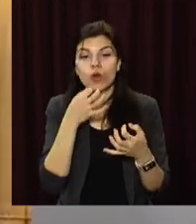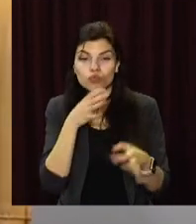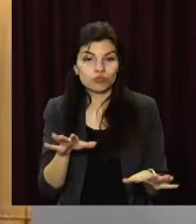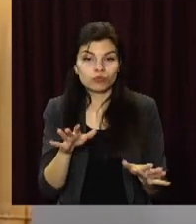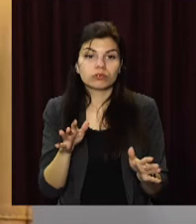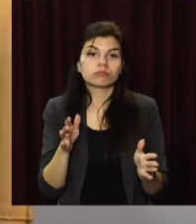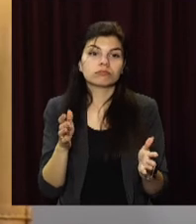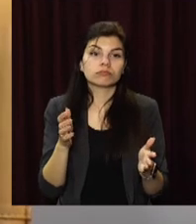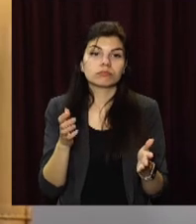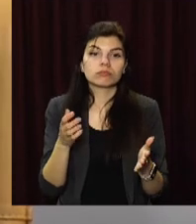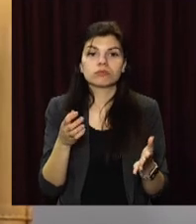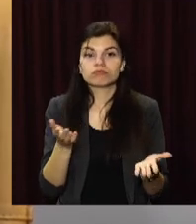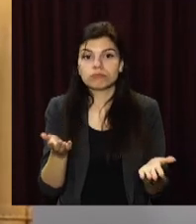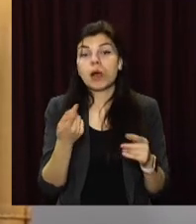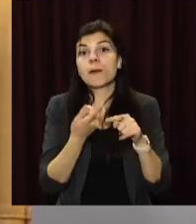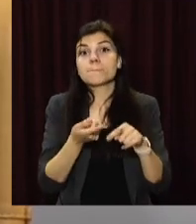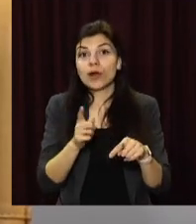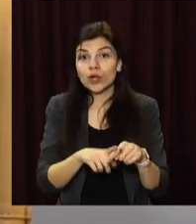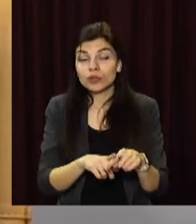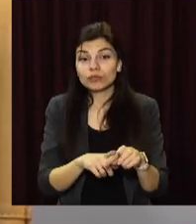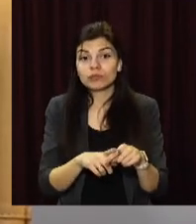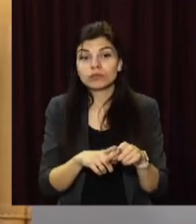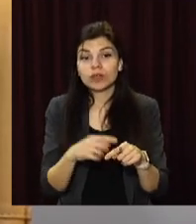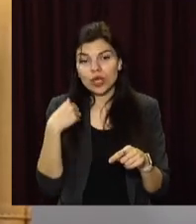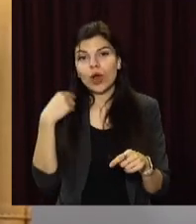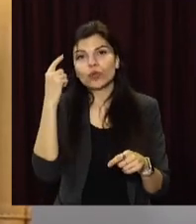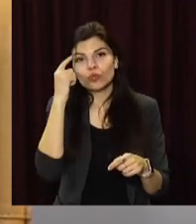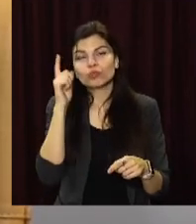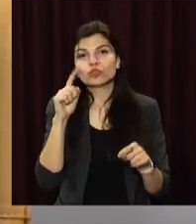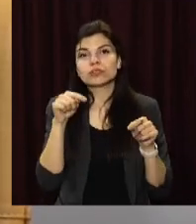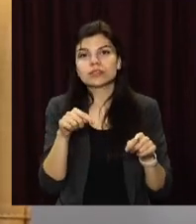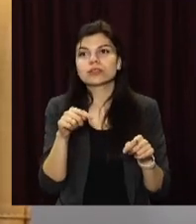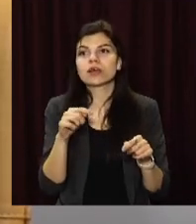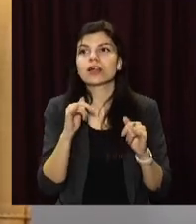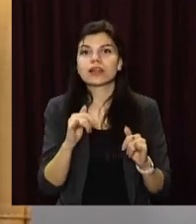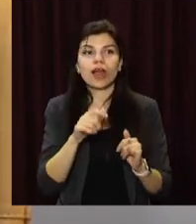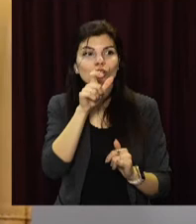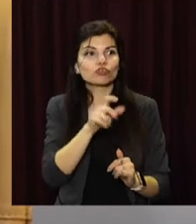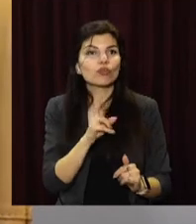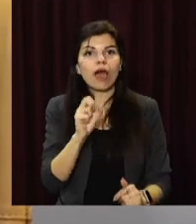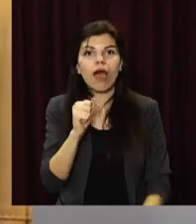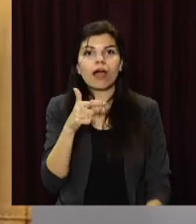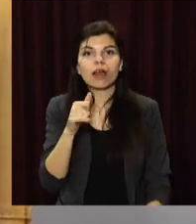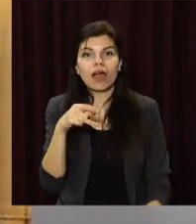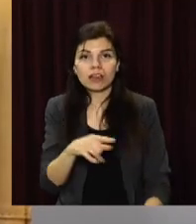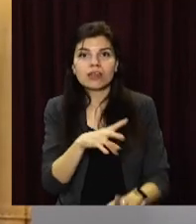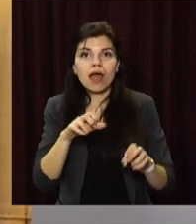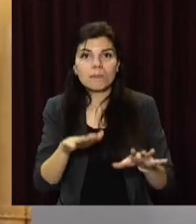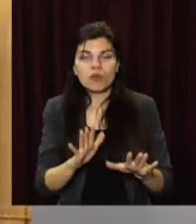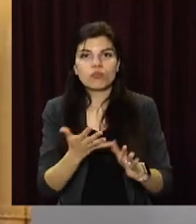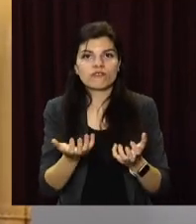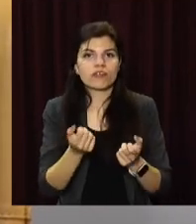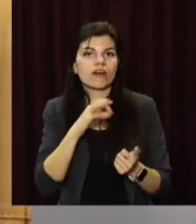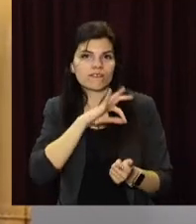лінію продуктів. Тому я думаю, що тут как бы, для аграрія, вже знаходясь на місці, він буде отримувати